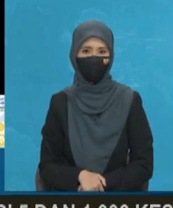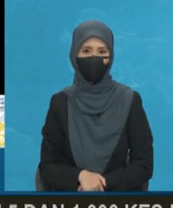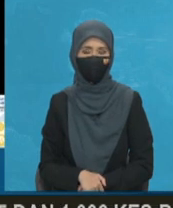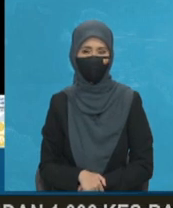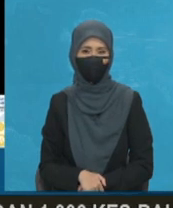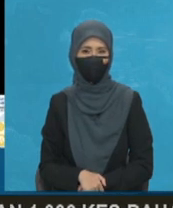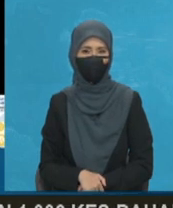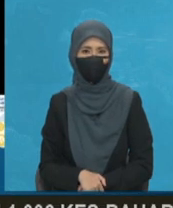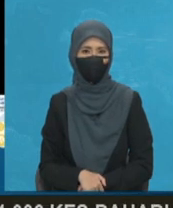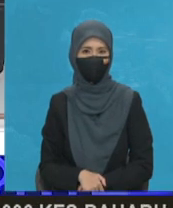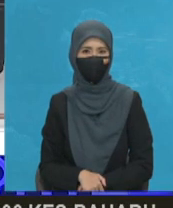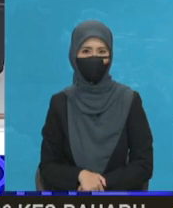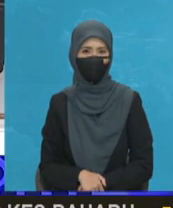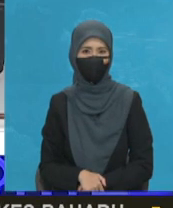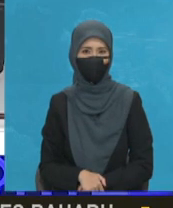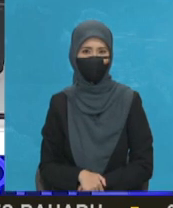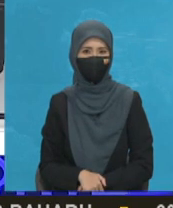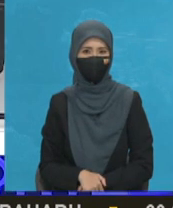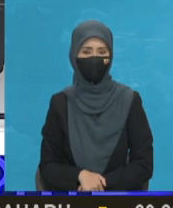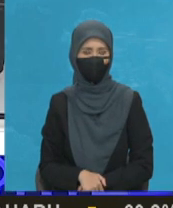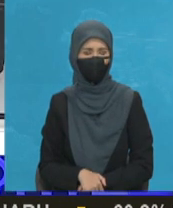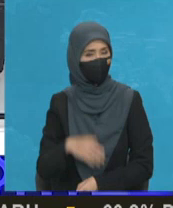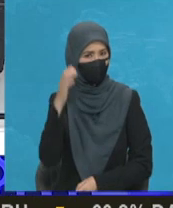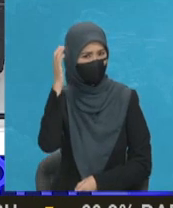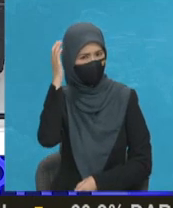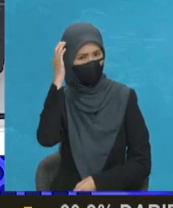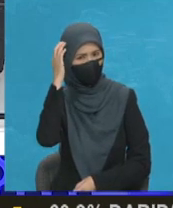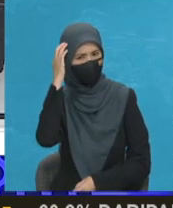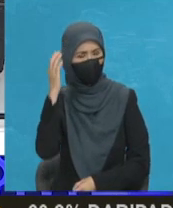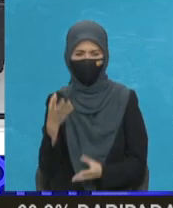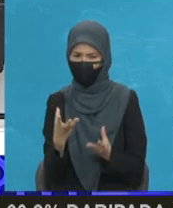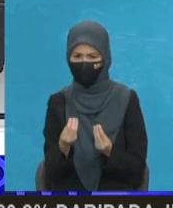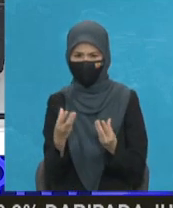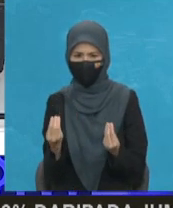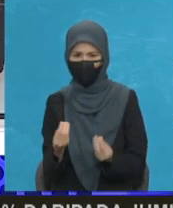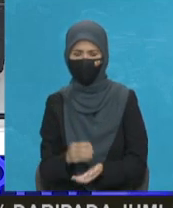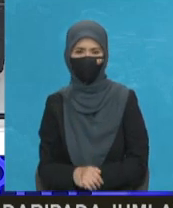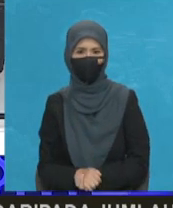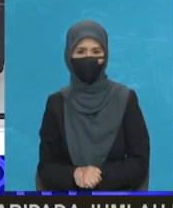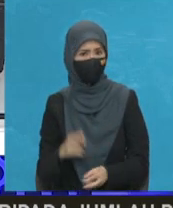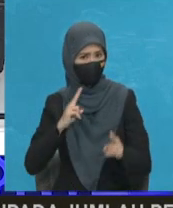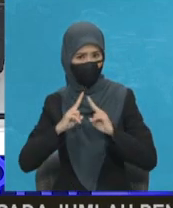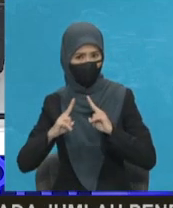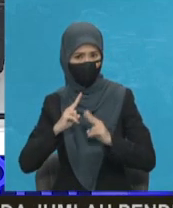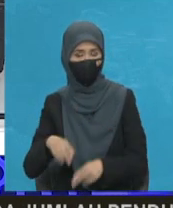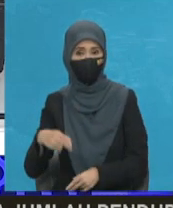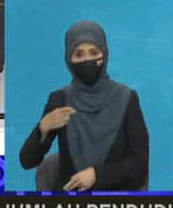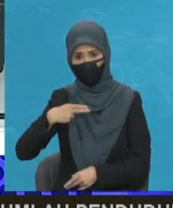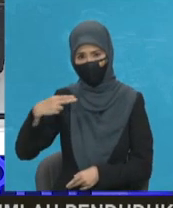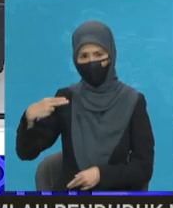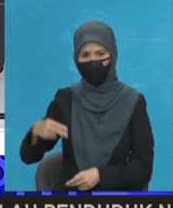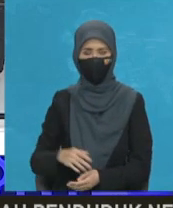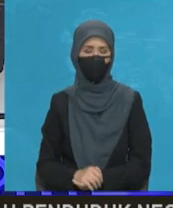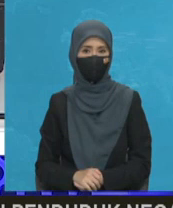di antara pemahaman mengenai kepelbagaian bahasa dan sastra di Indonesia antara